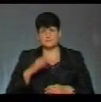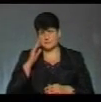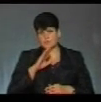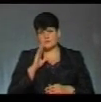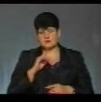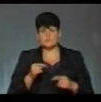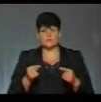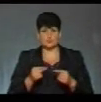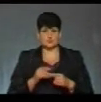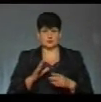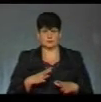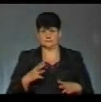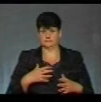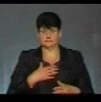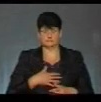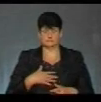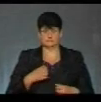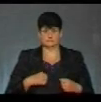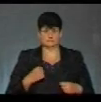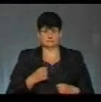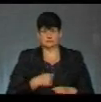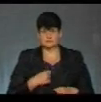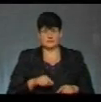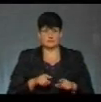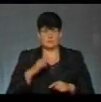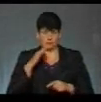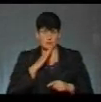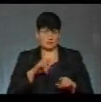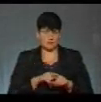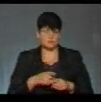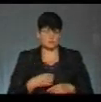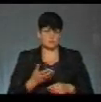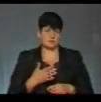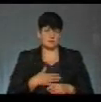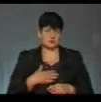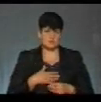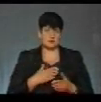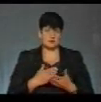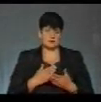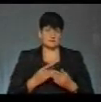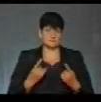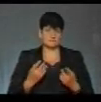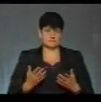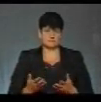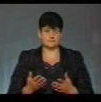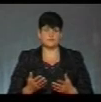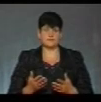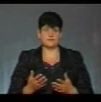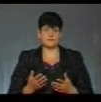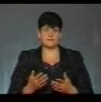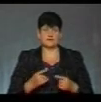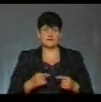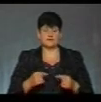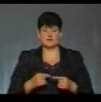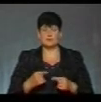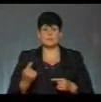точно будуть переповнювати емоції. Батьків теж страх і переживання неймовірні. І, відповідно, перш